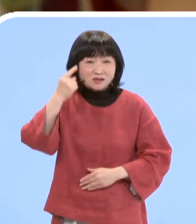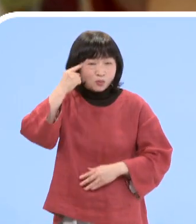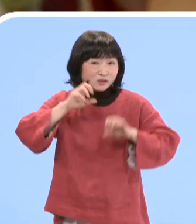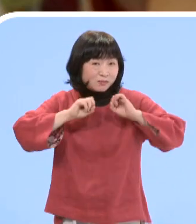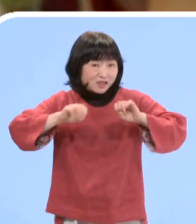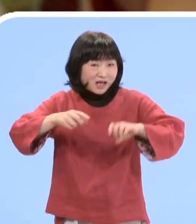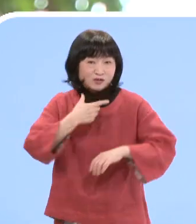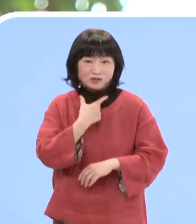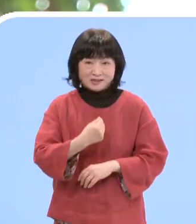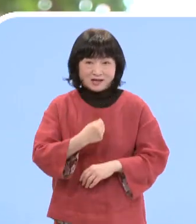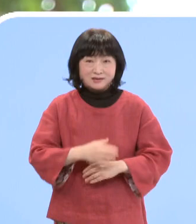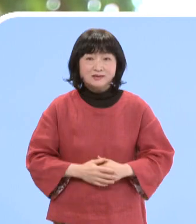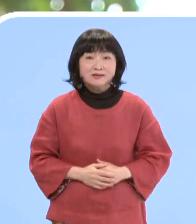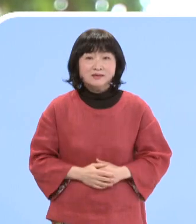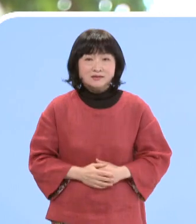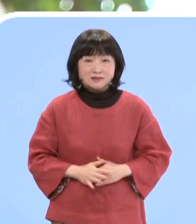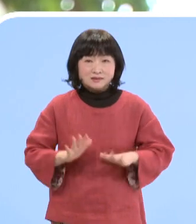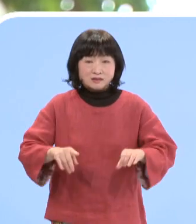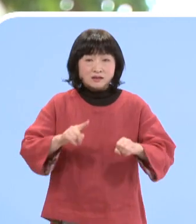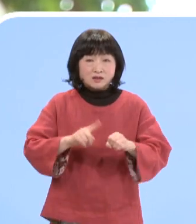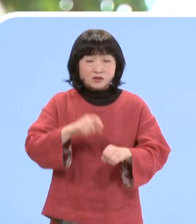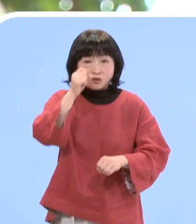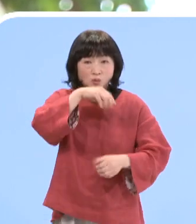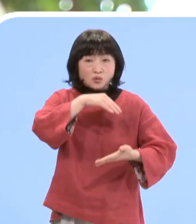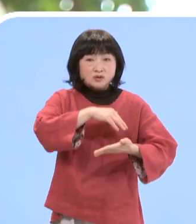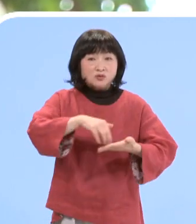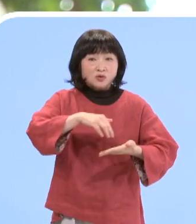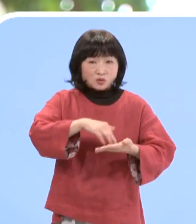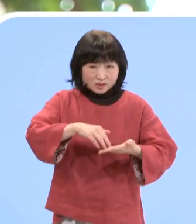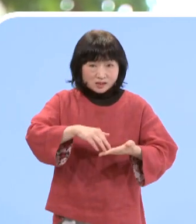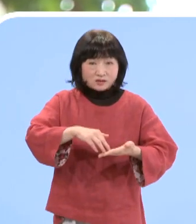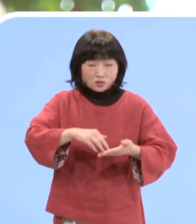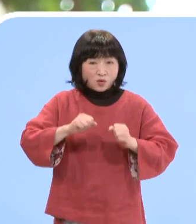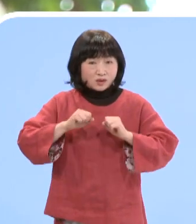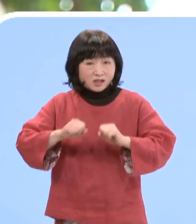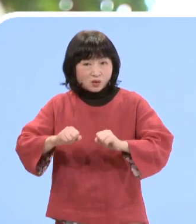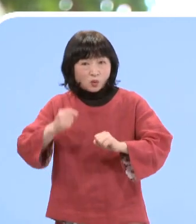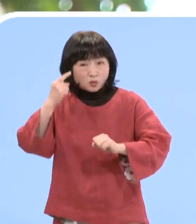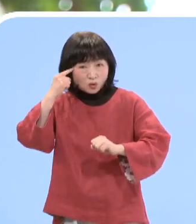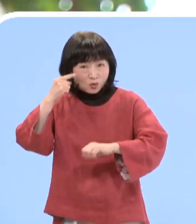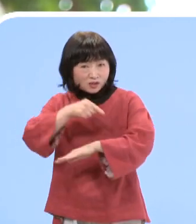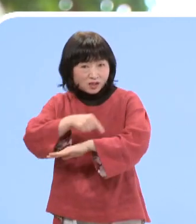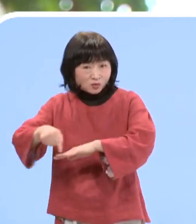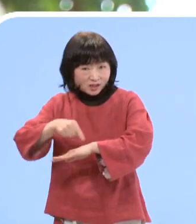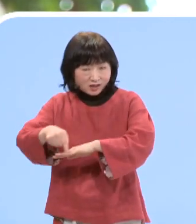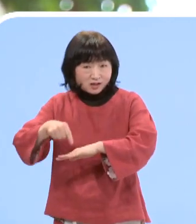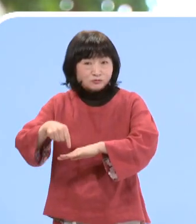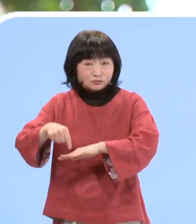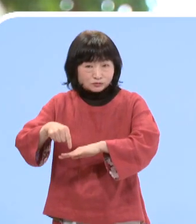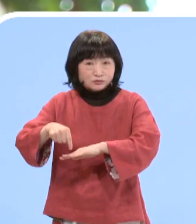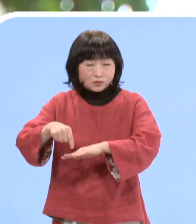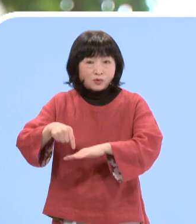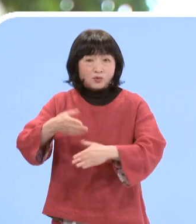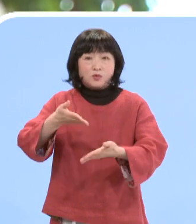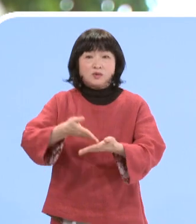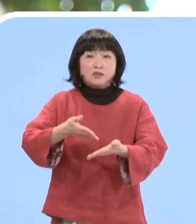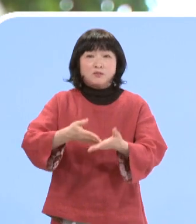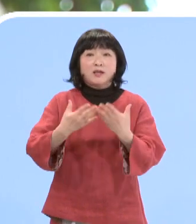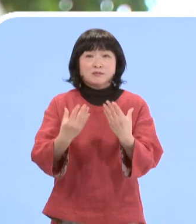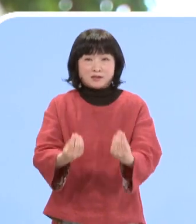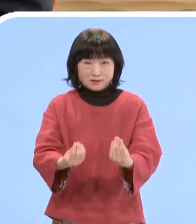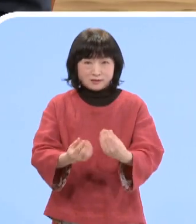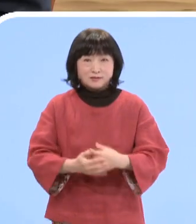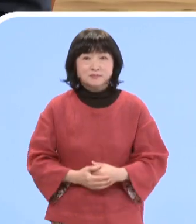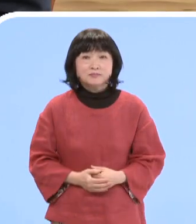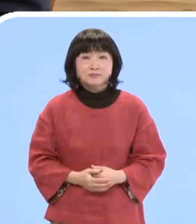。今年の予算とやろうとしている大きな施策の概要をご説明しましたけれ